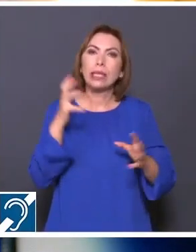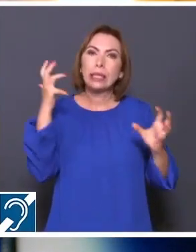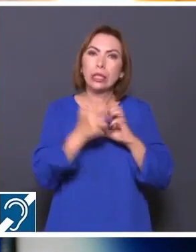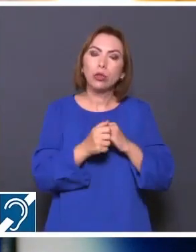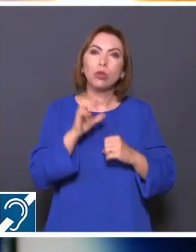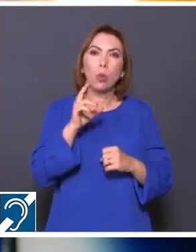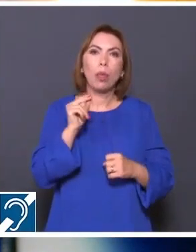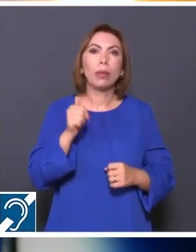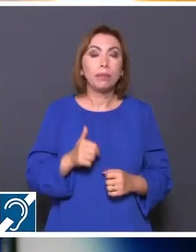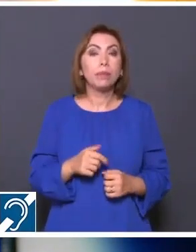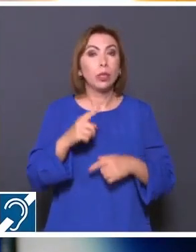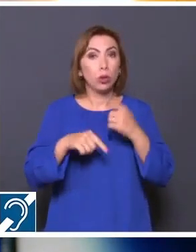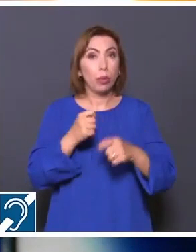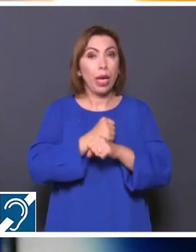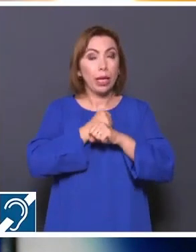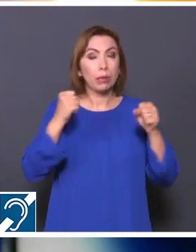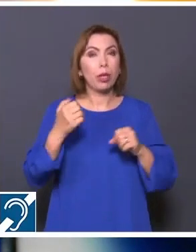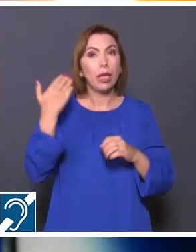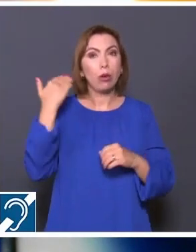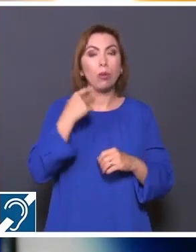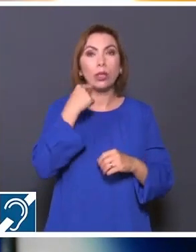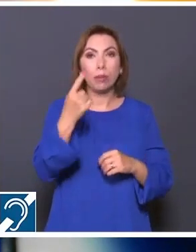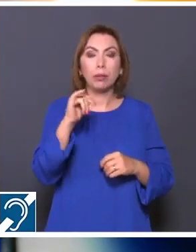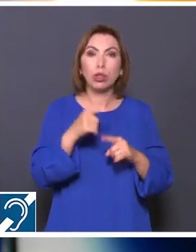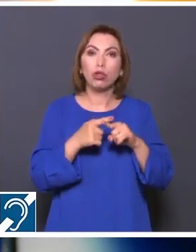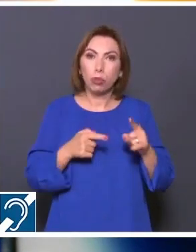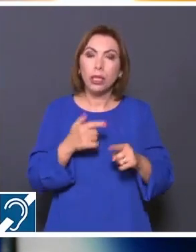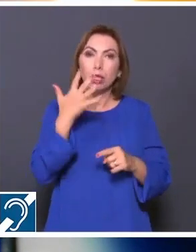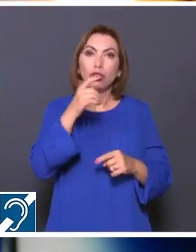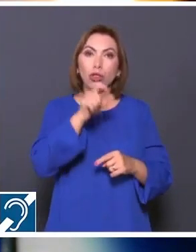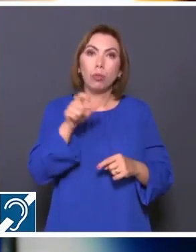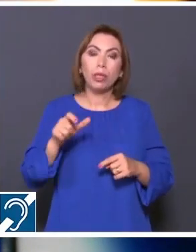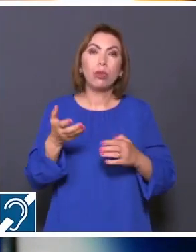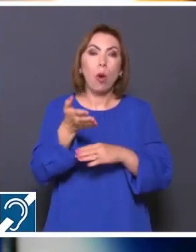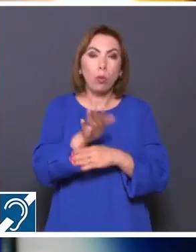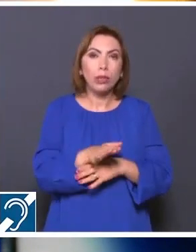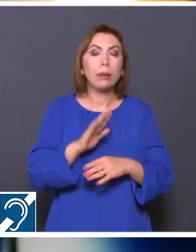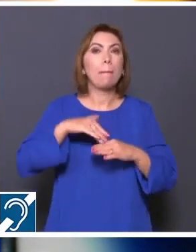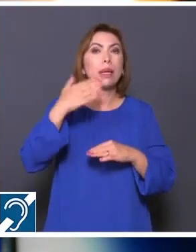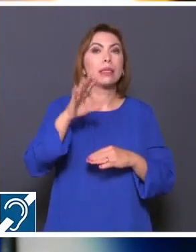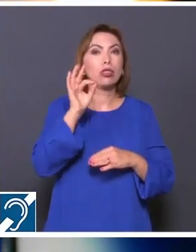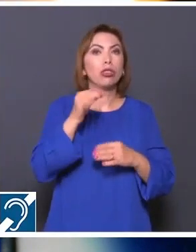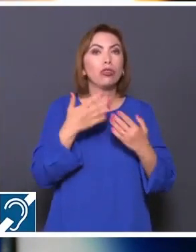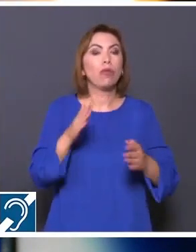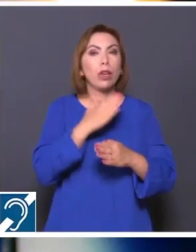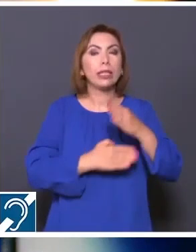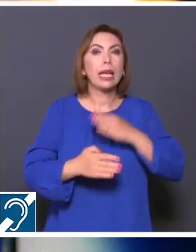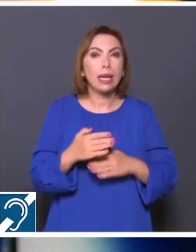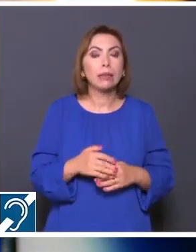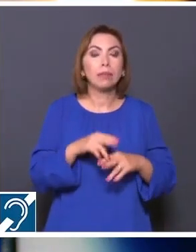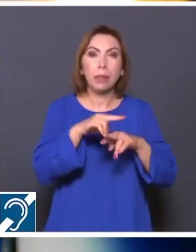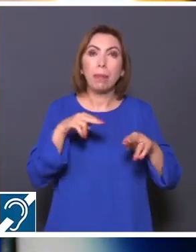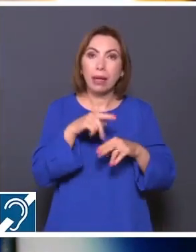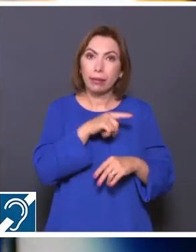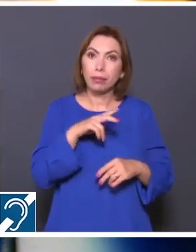distrugere din culpă în urma exploziilor de acum o săptămână și jumătate cinci persoane au murit peste 50 au fost rănite la